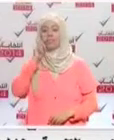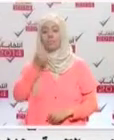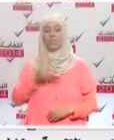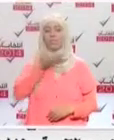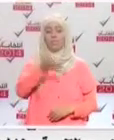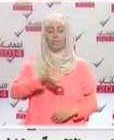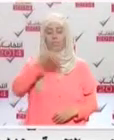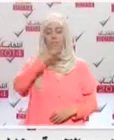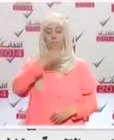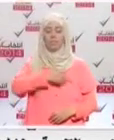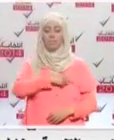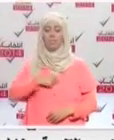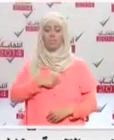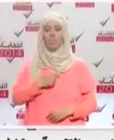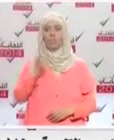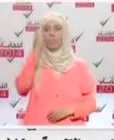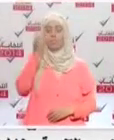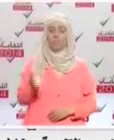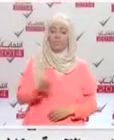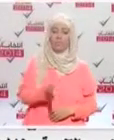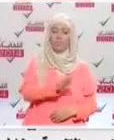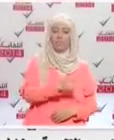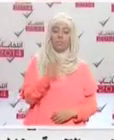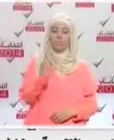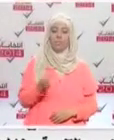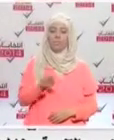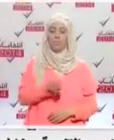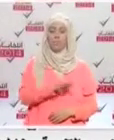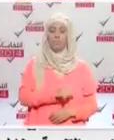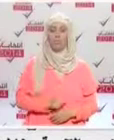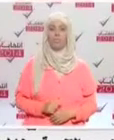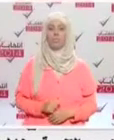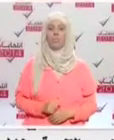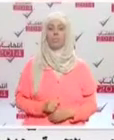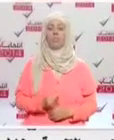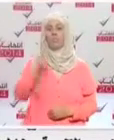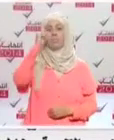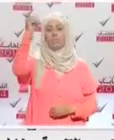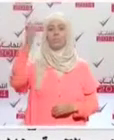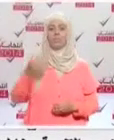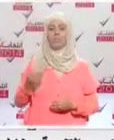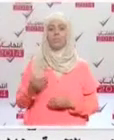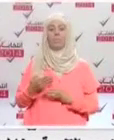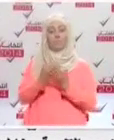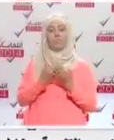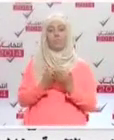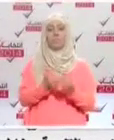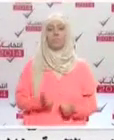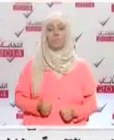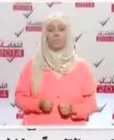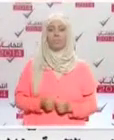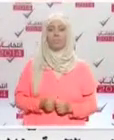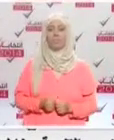مسعود، الله يرحمهم وربي إن شاء الله يرضيهم علينا، لأنه ما رضاء الله إلا برضاء الوالدين، وإن